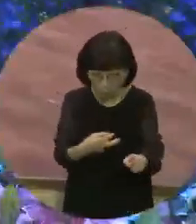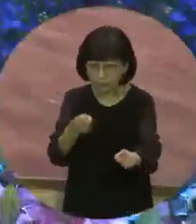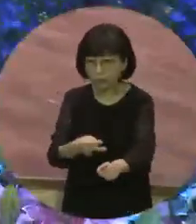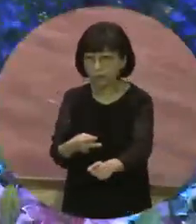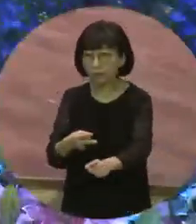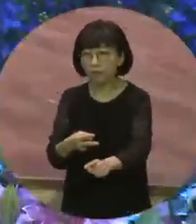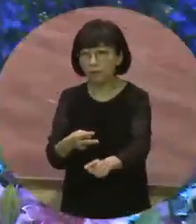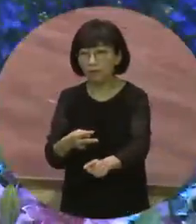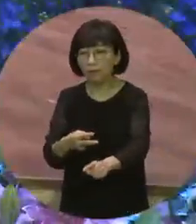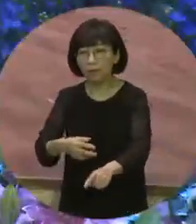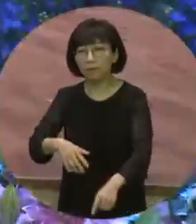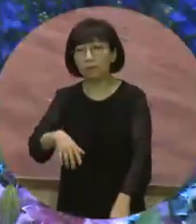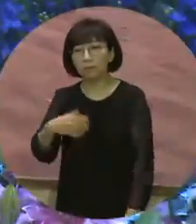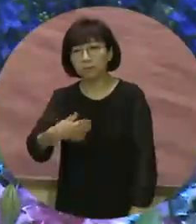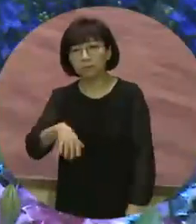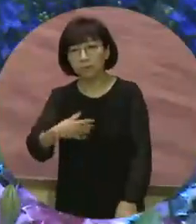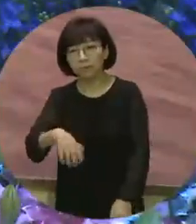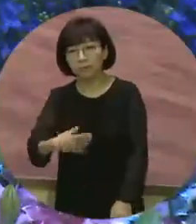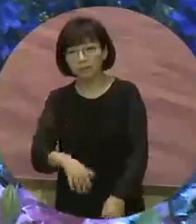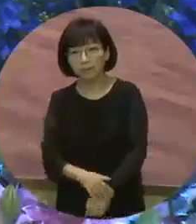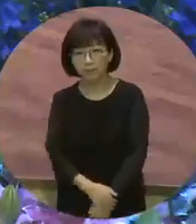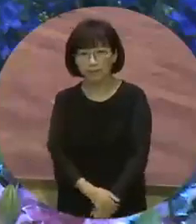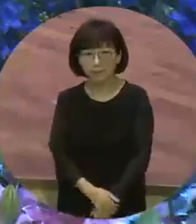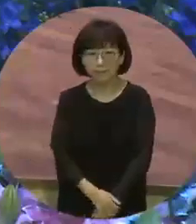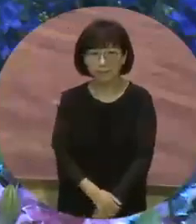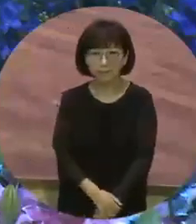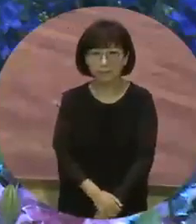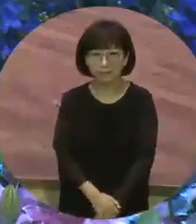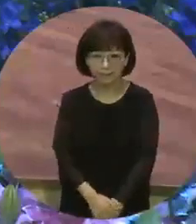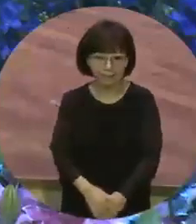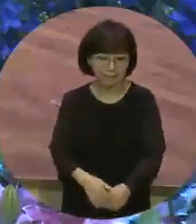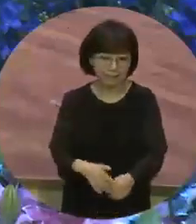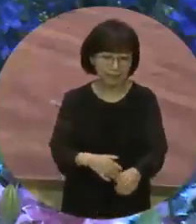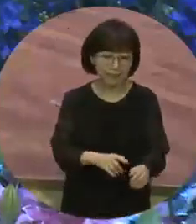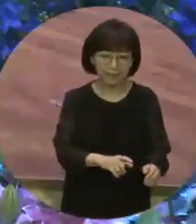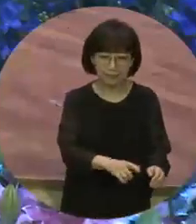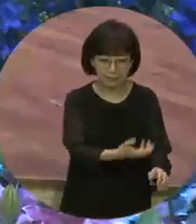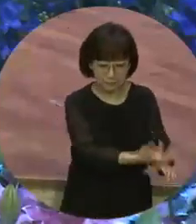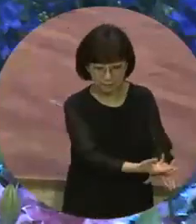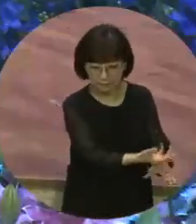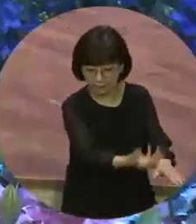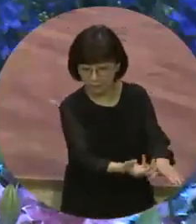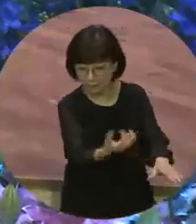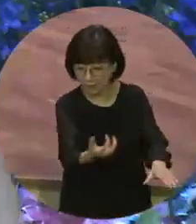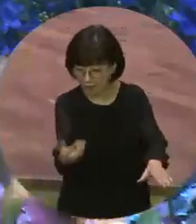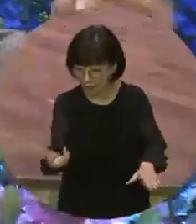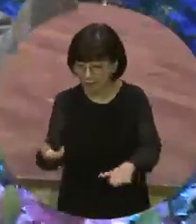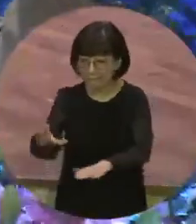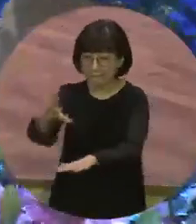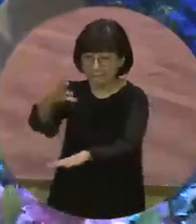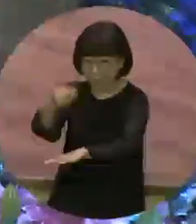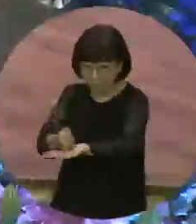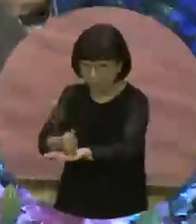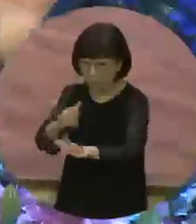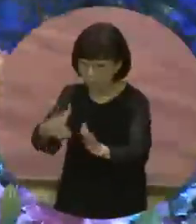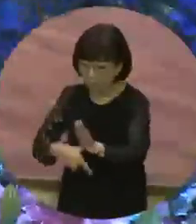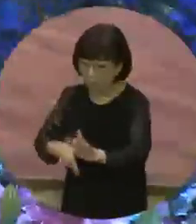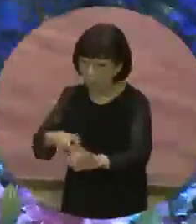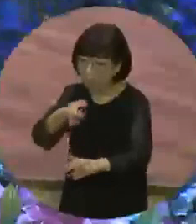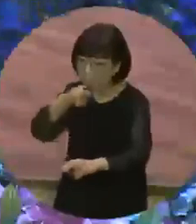파는 데마다 물이 쏟아져 나오냐? 나중에는 하나를 뭐, 샘에 건을 줘버렸어. 그러니까 손들을